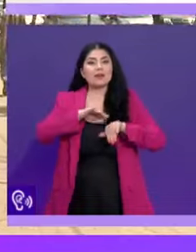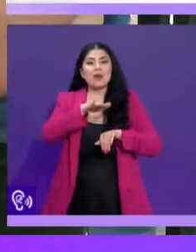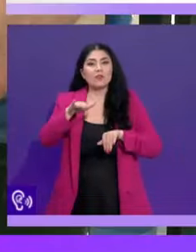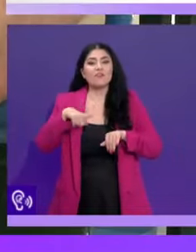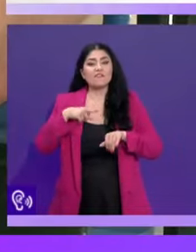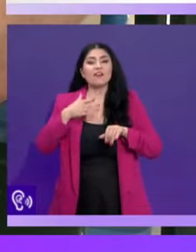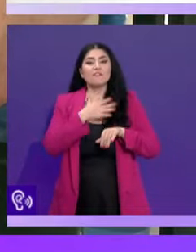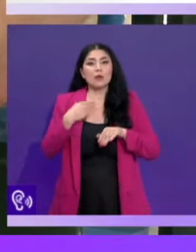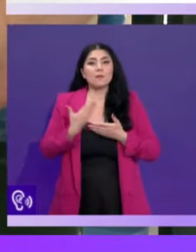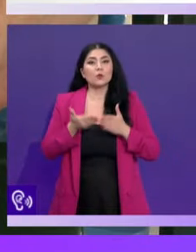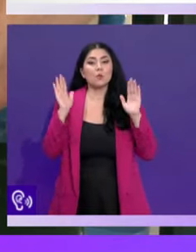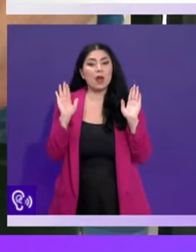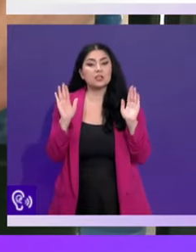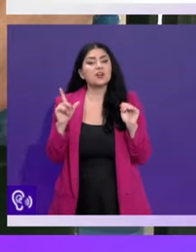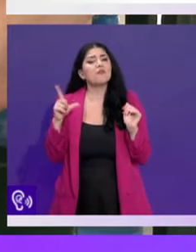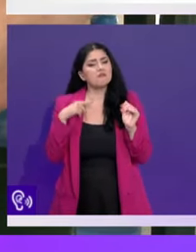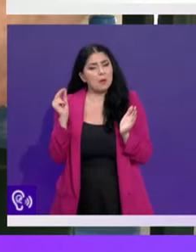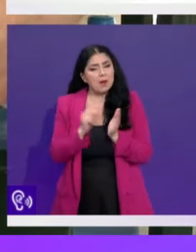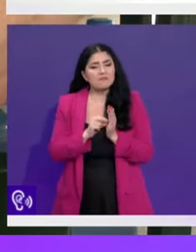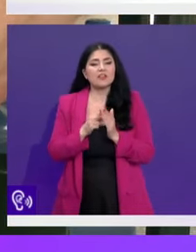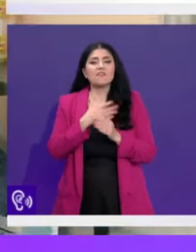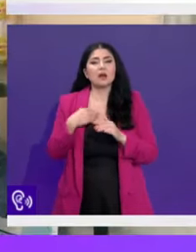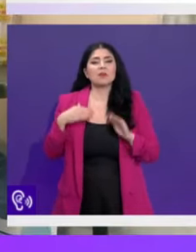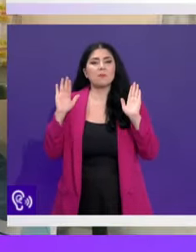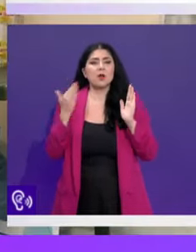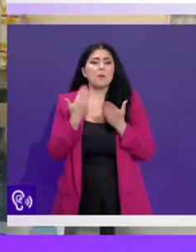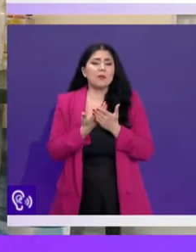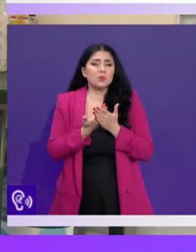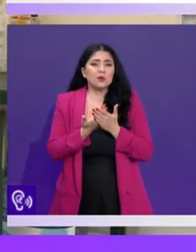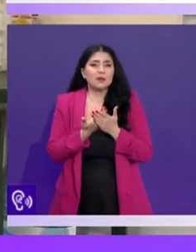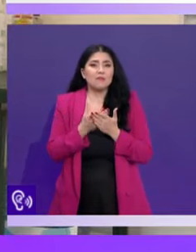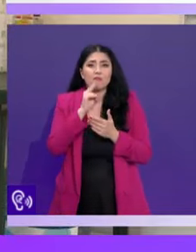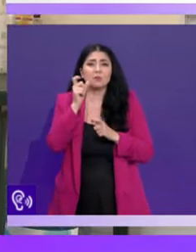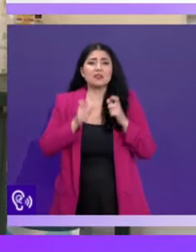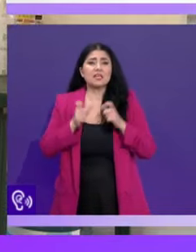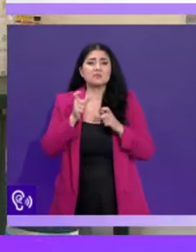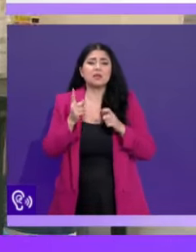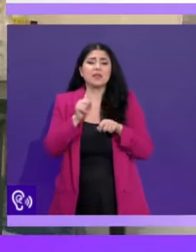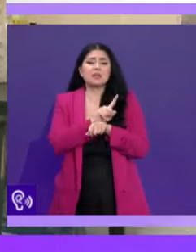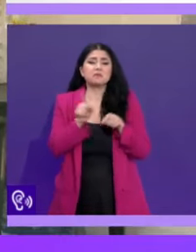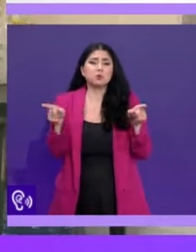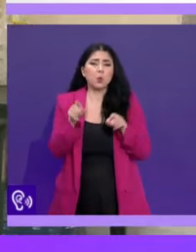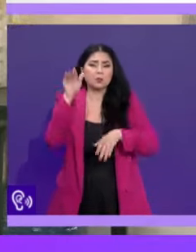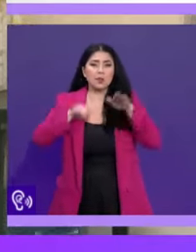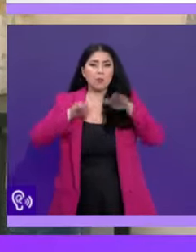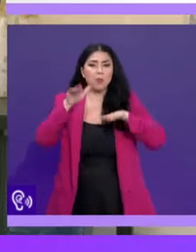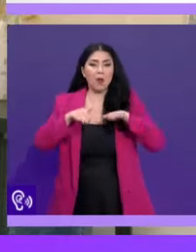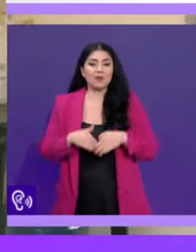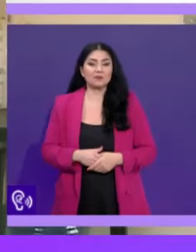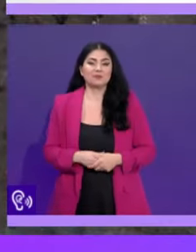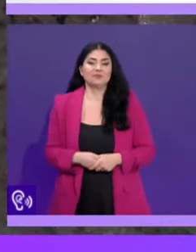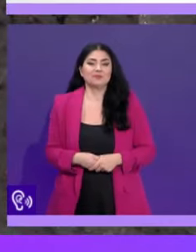de plajă? Va mai fi vreme de plajă, pentru că până la urmă vorbim de intervale scurte în care să